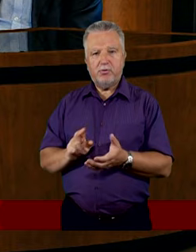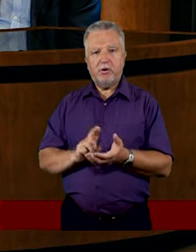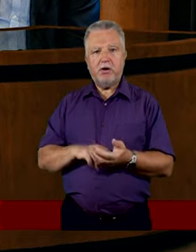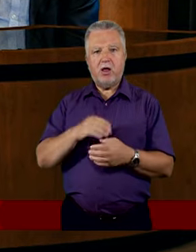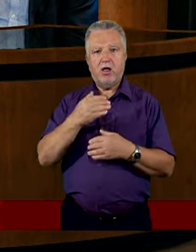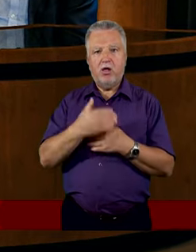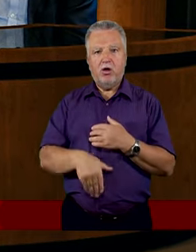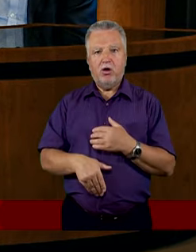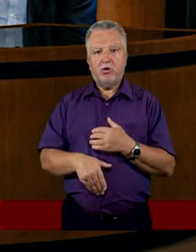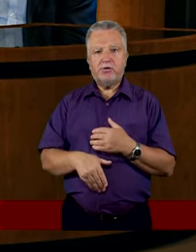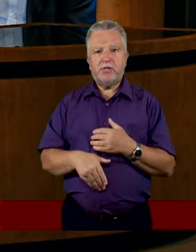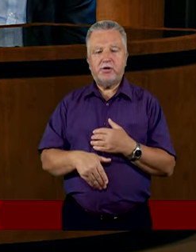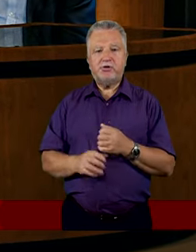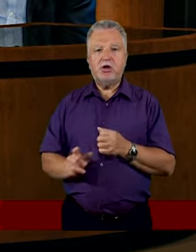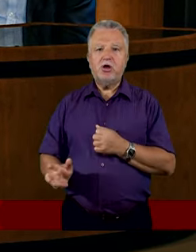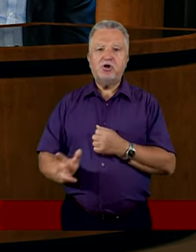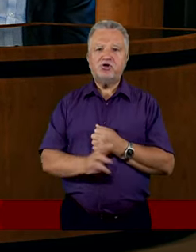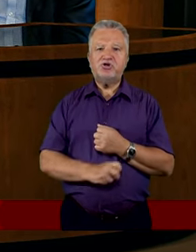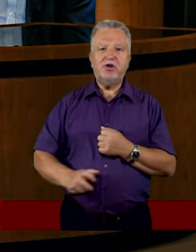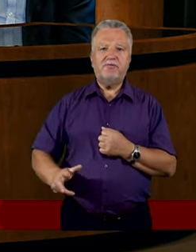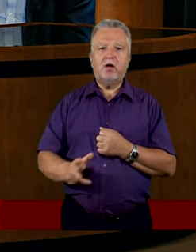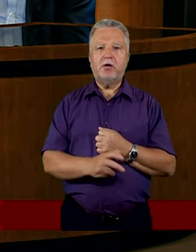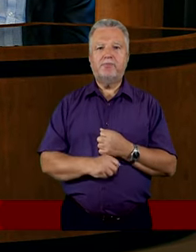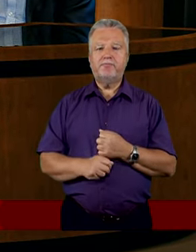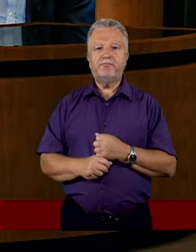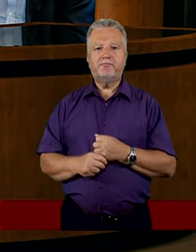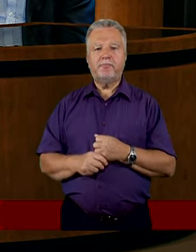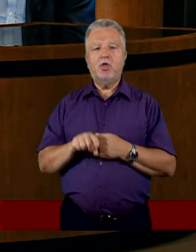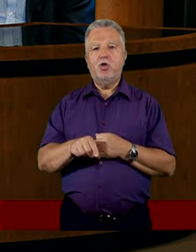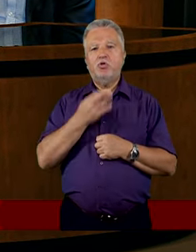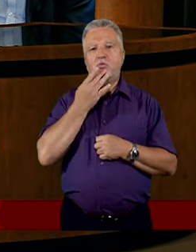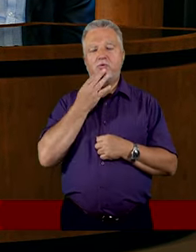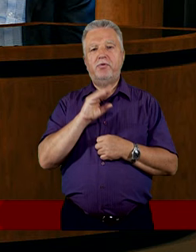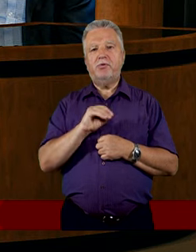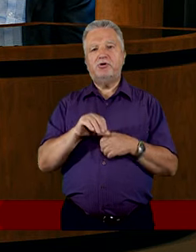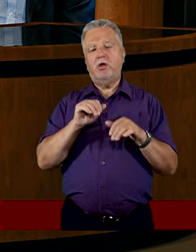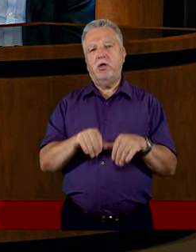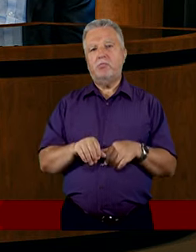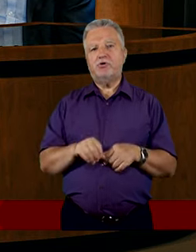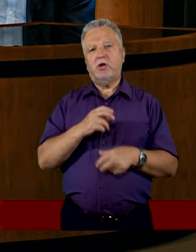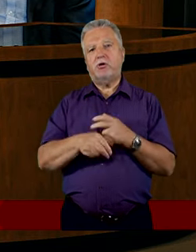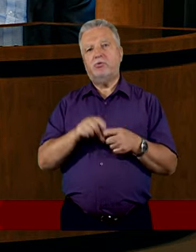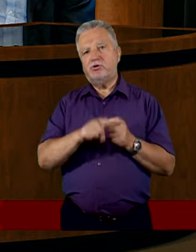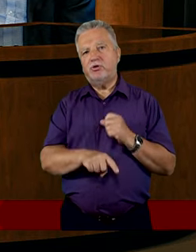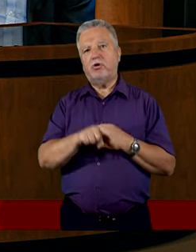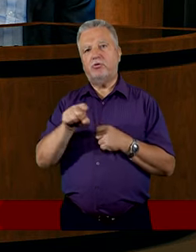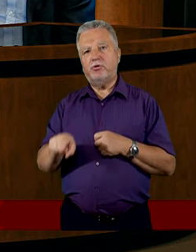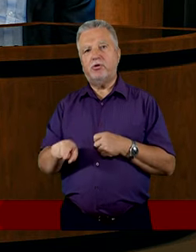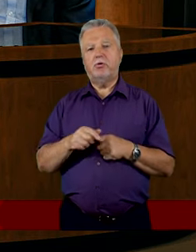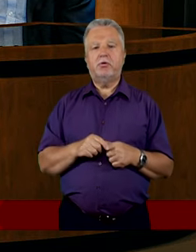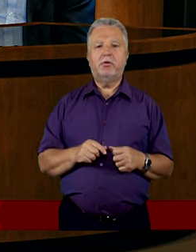na ostateczne żniwo. Bo tu mówimy, że można to robić,